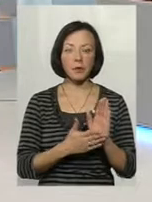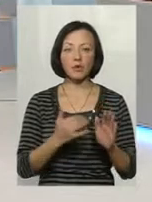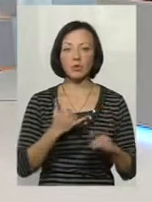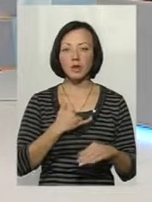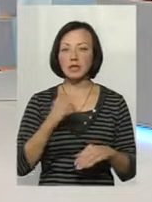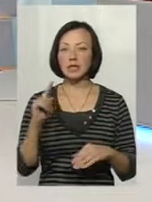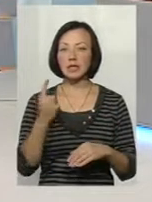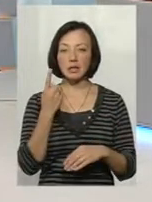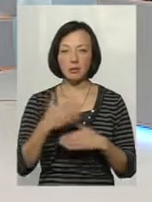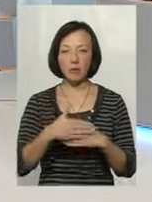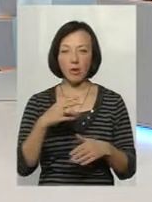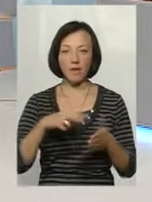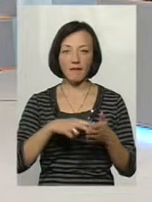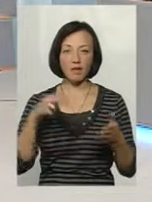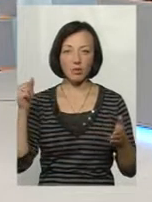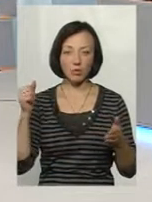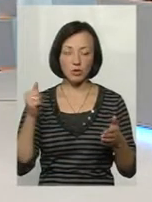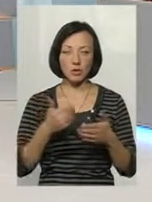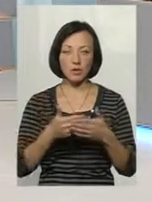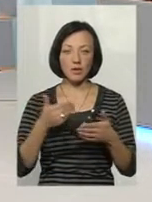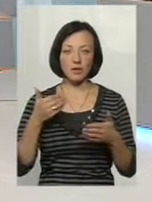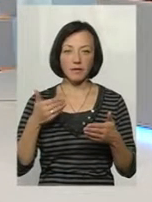це відключення